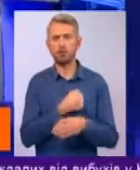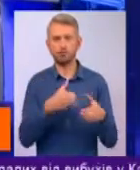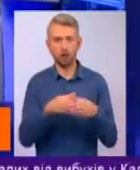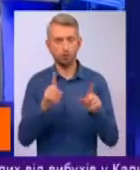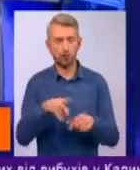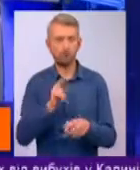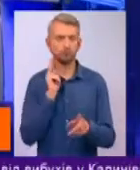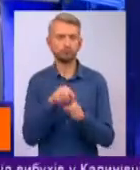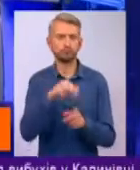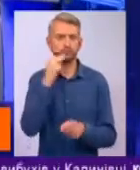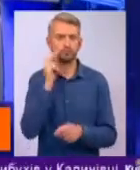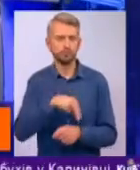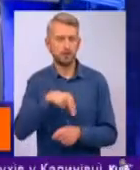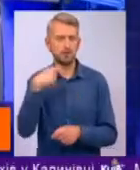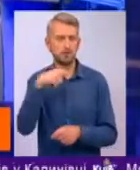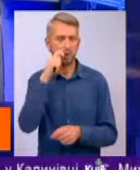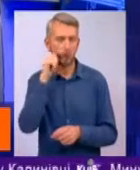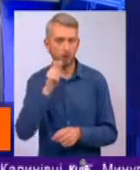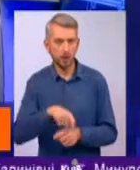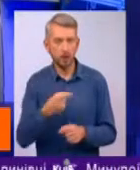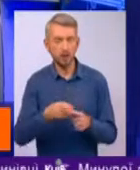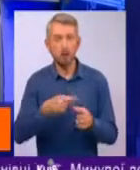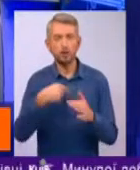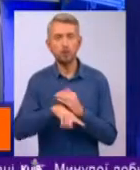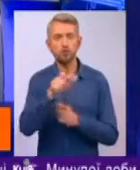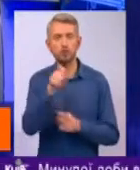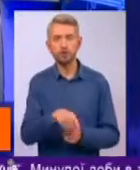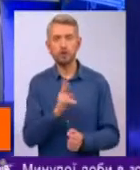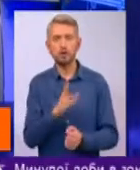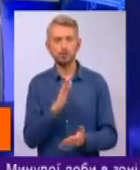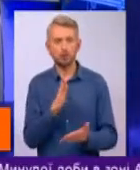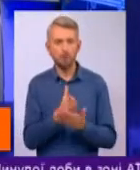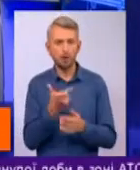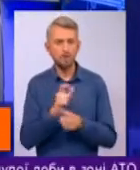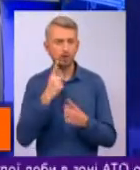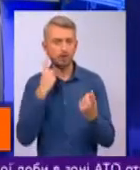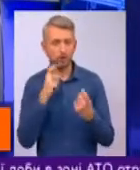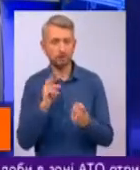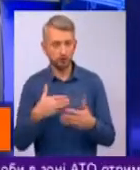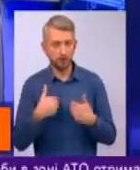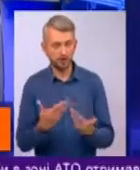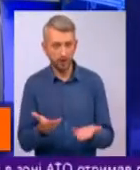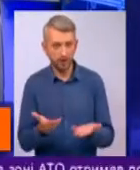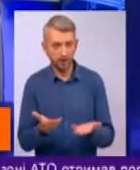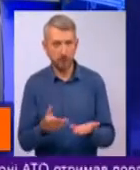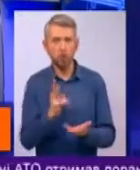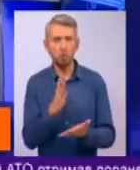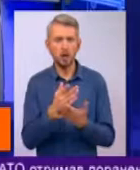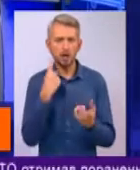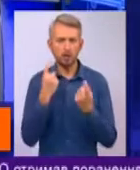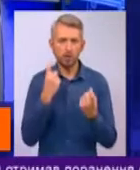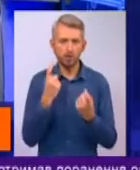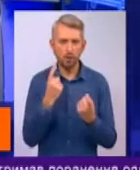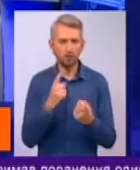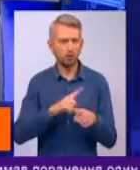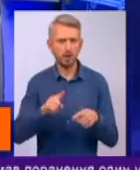президента країни. І це означає, що людина, яка має досить більше значної інформації, ніж ми з вами, яка має інформацію до противних